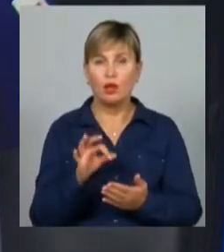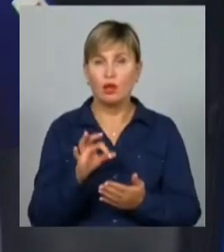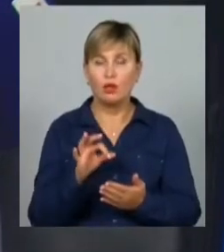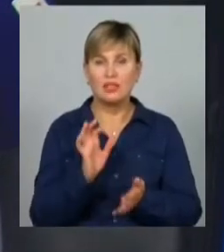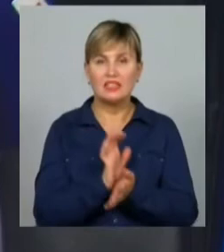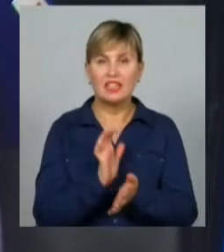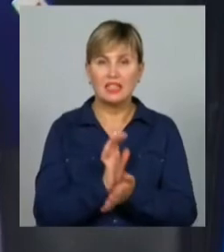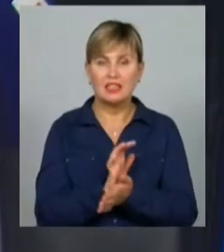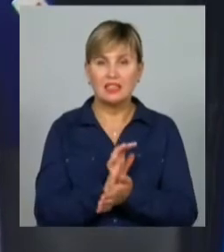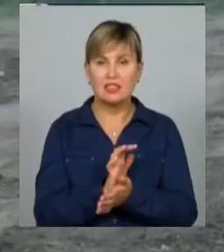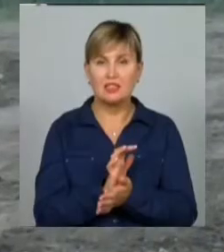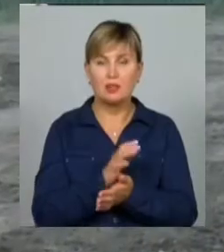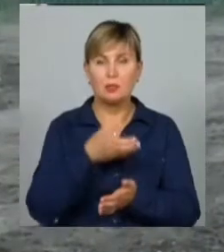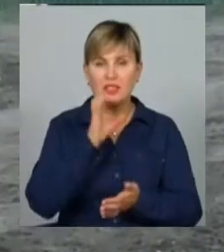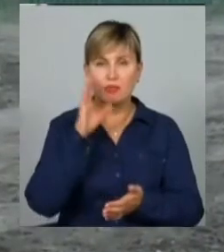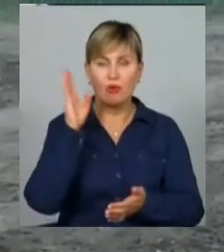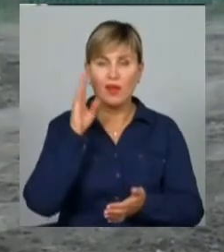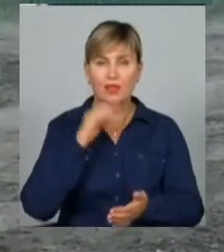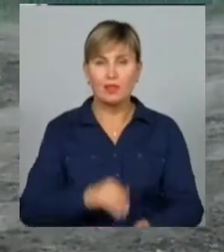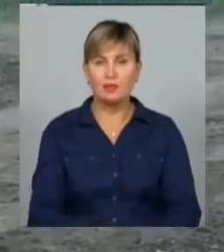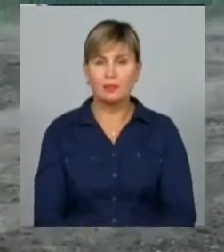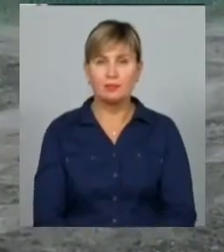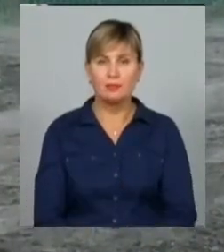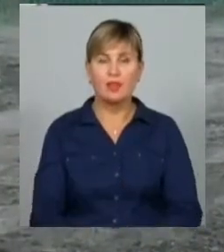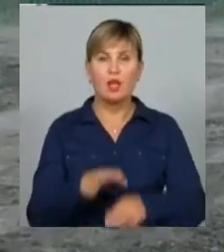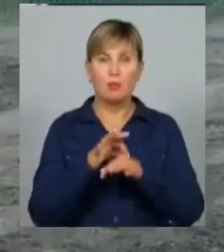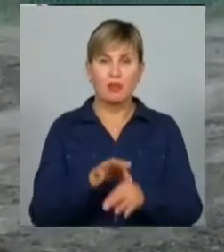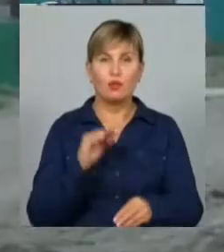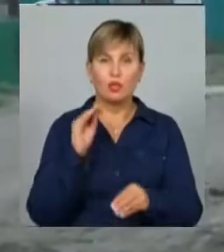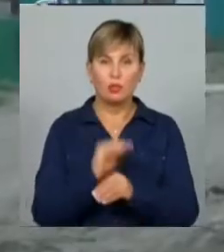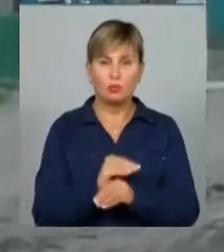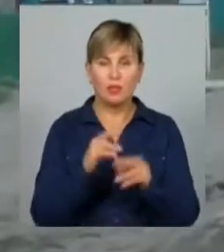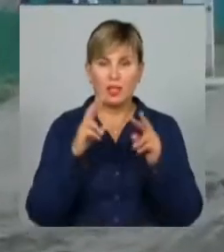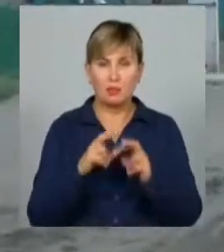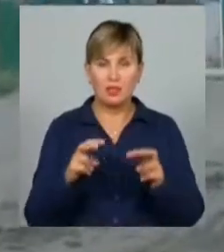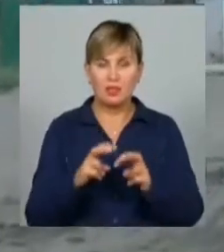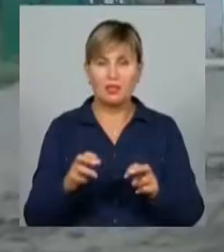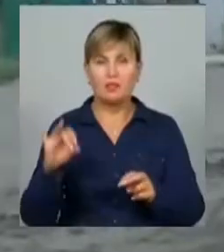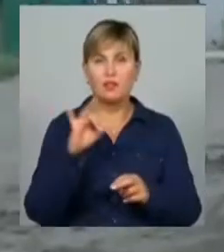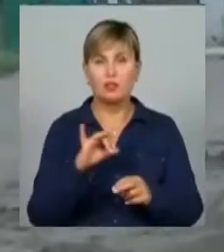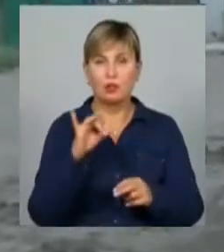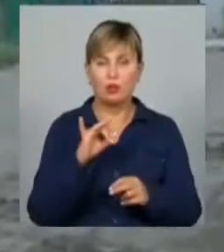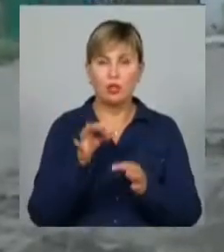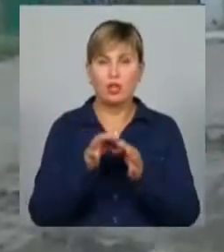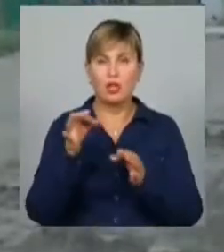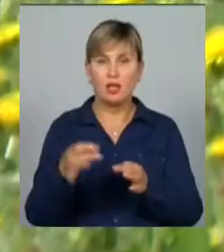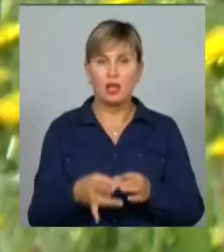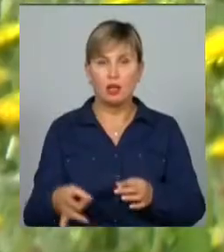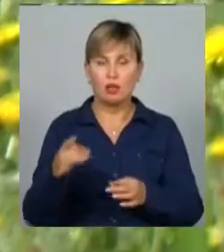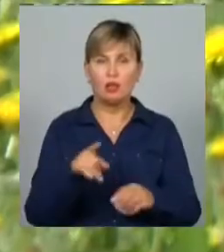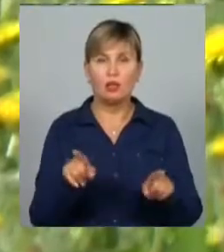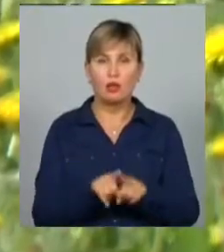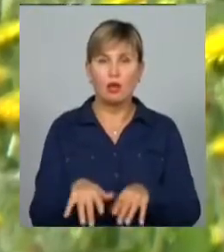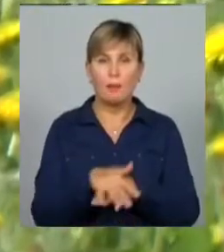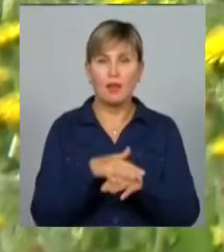Проводятся дополнительные экспертизы. В истории Кызылжарского района подобное массовое отравление произошло впервые. Однако в стране